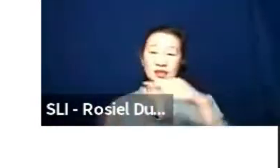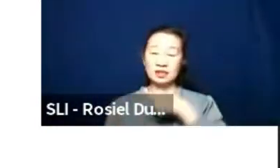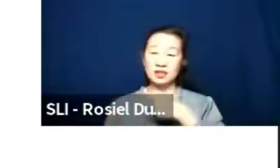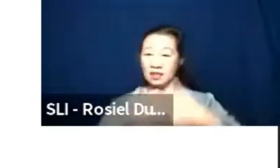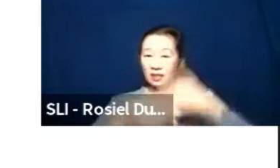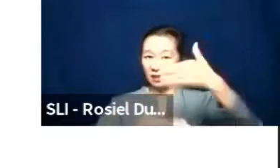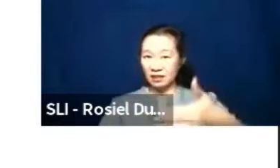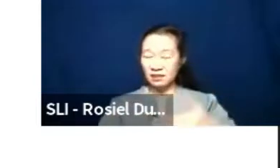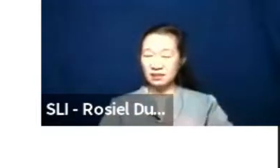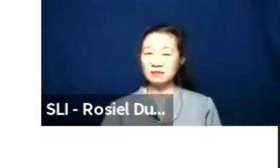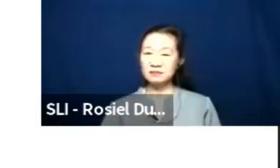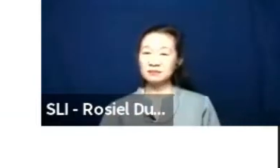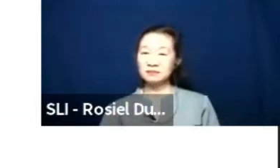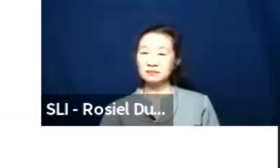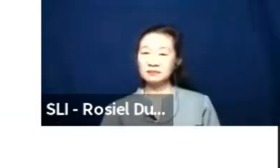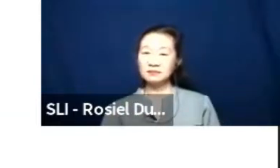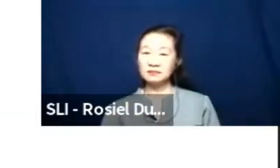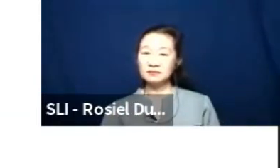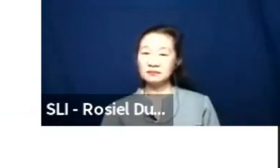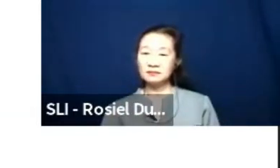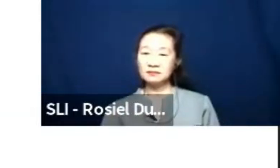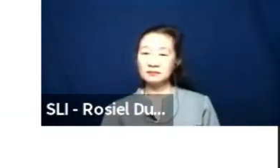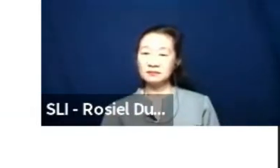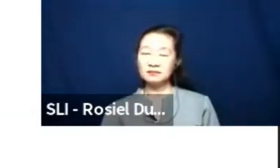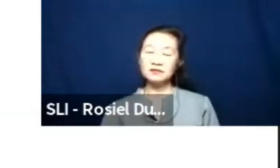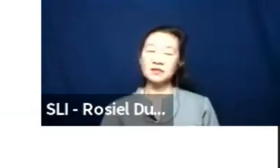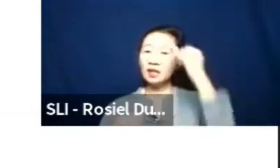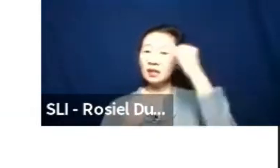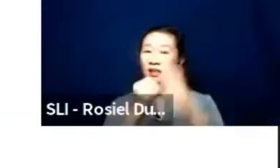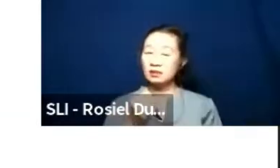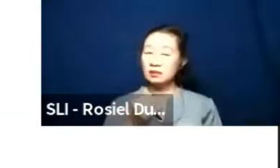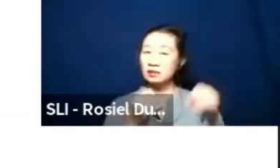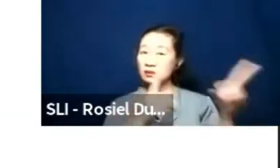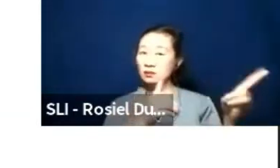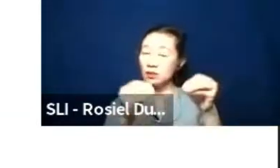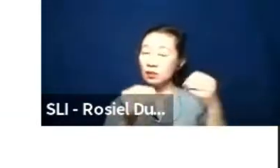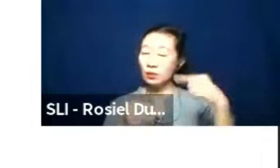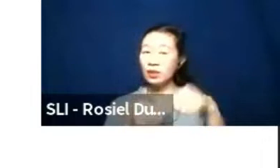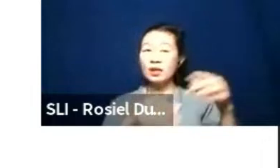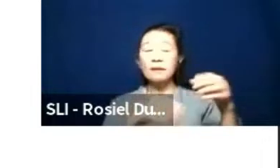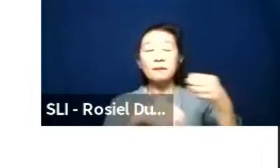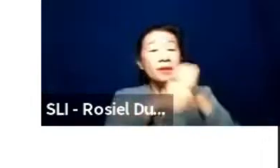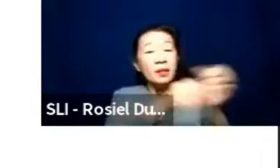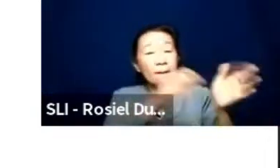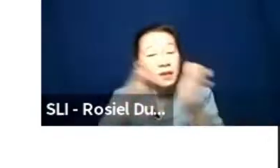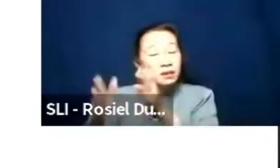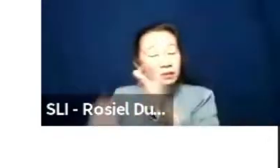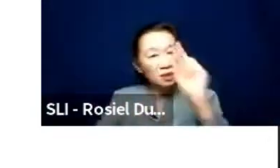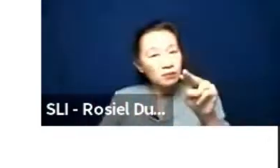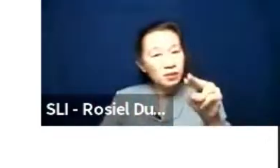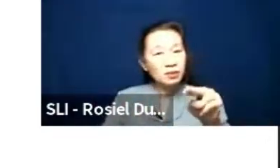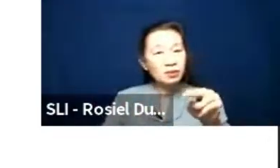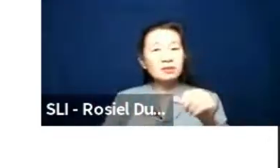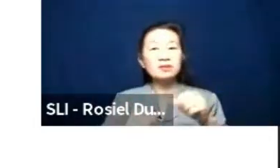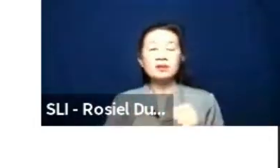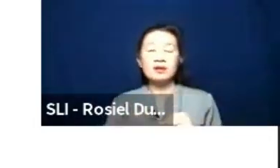next few slides. And then, syempre, yung last step, pag nakagawa na tayo ng plano, kailangan we keep track of